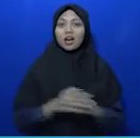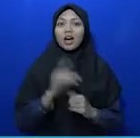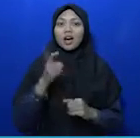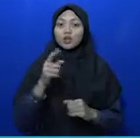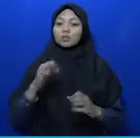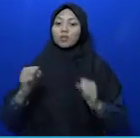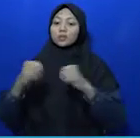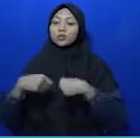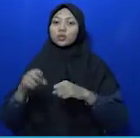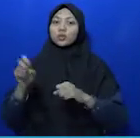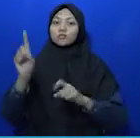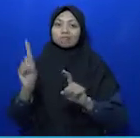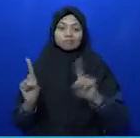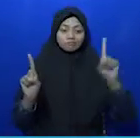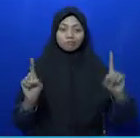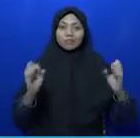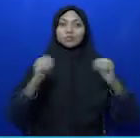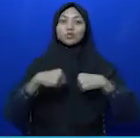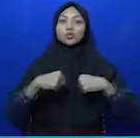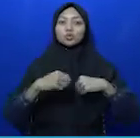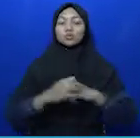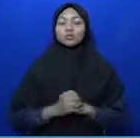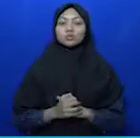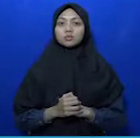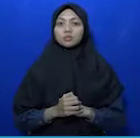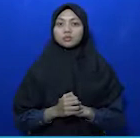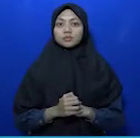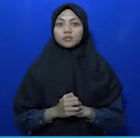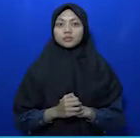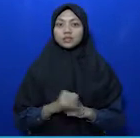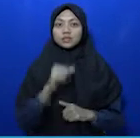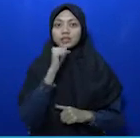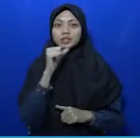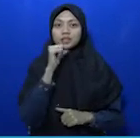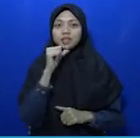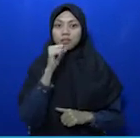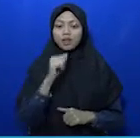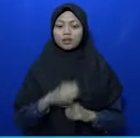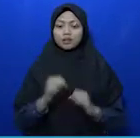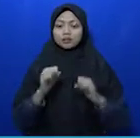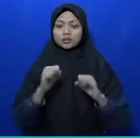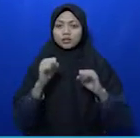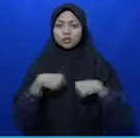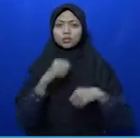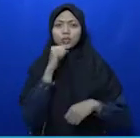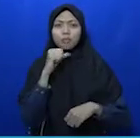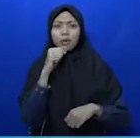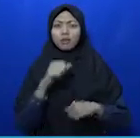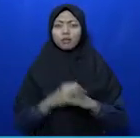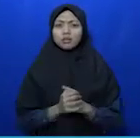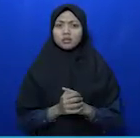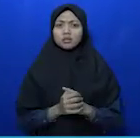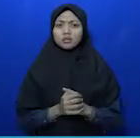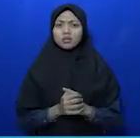Tadi dengan alasan yang wajar gitu ya, tapi itu kan tafsir juga. Nah siapa yang berhak menafsirkan tadi gitu ya, itu satu. Itu hambatan